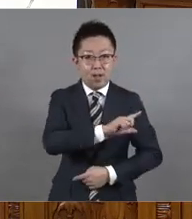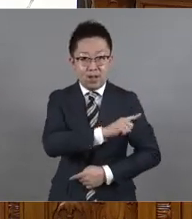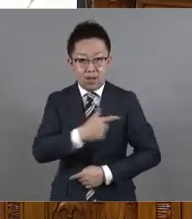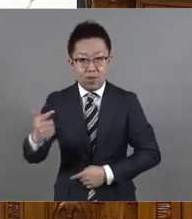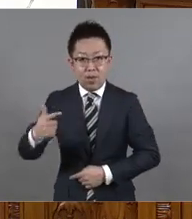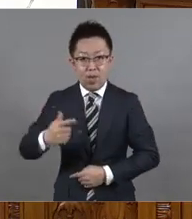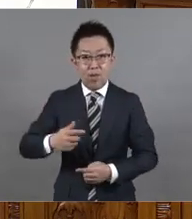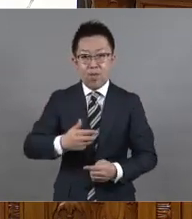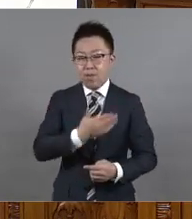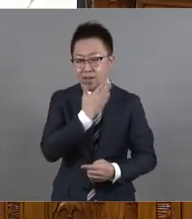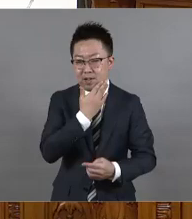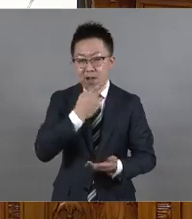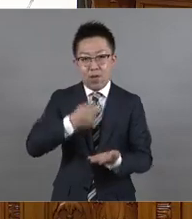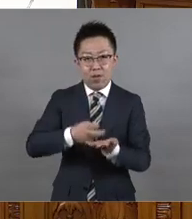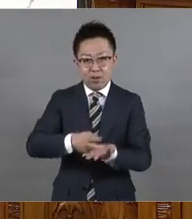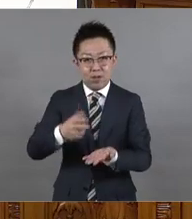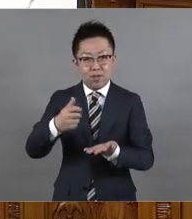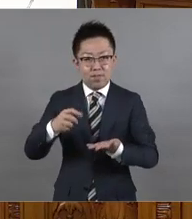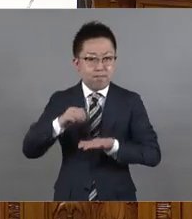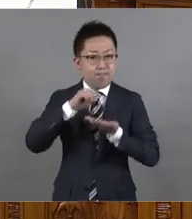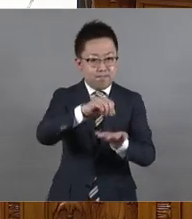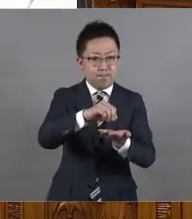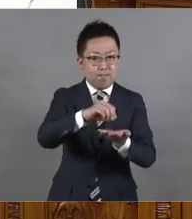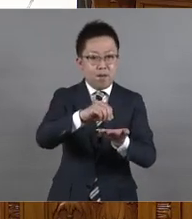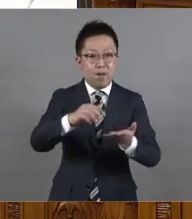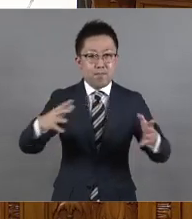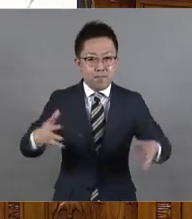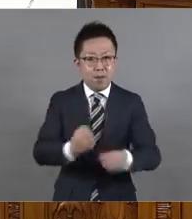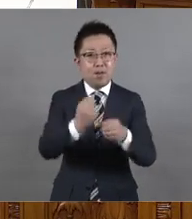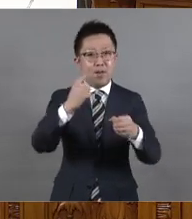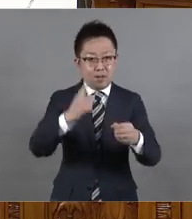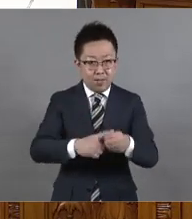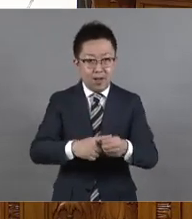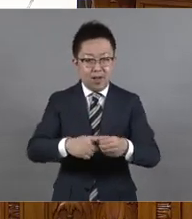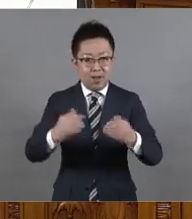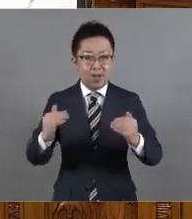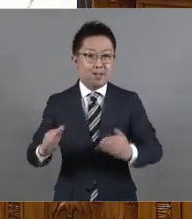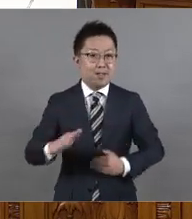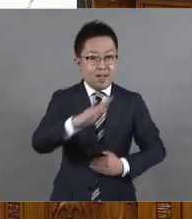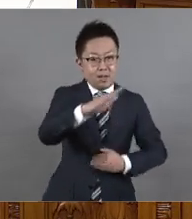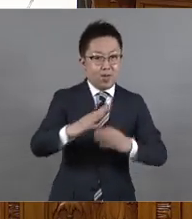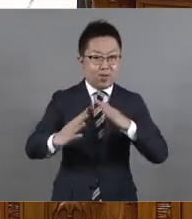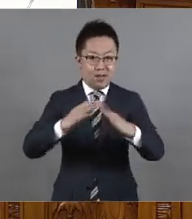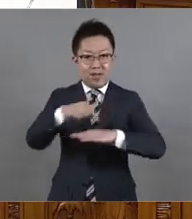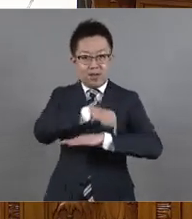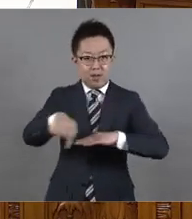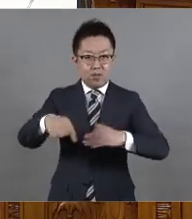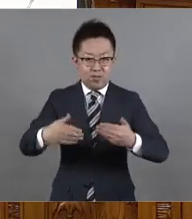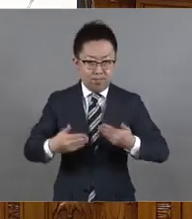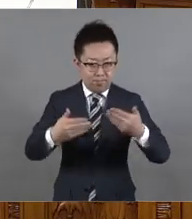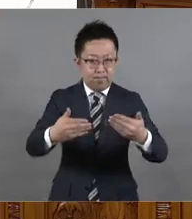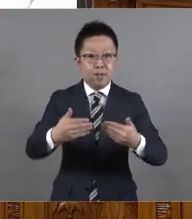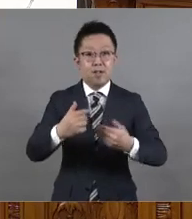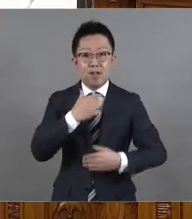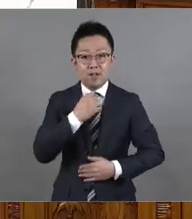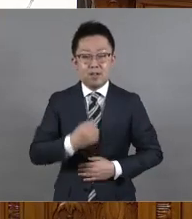法案を停止するとともに最終とりまとめに向けて成長戦略の検討をさらに進めてまいります